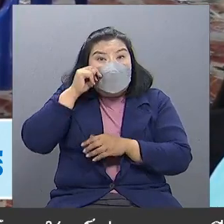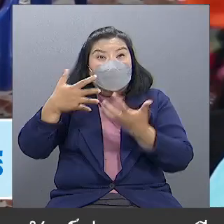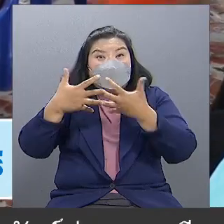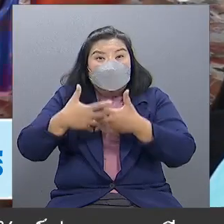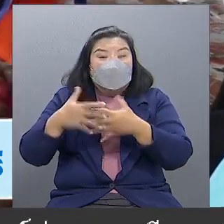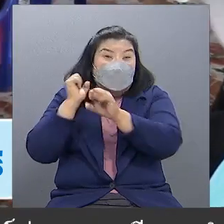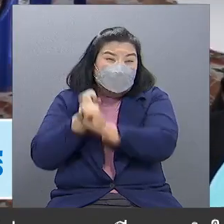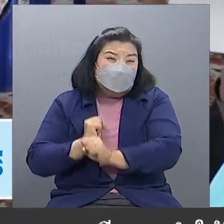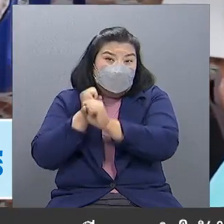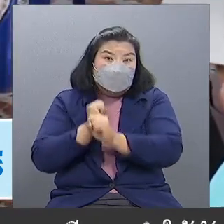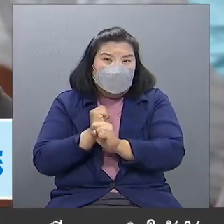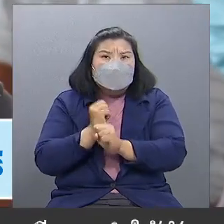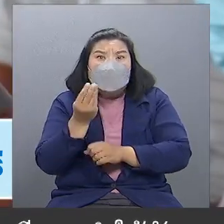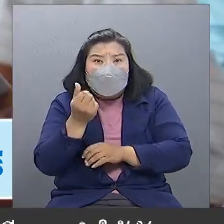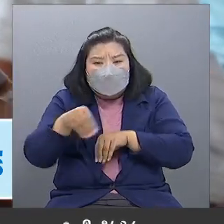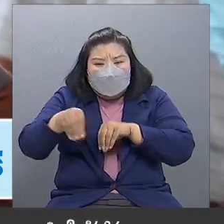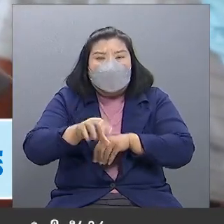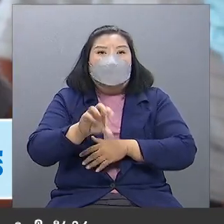เน